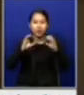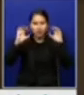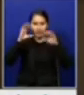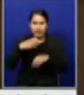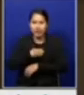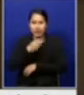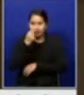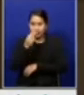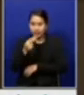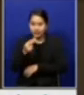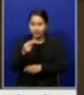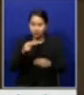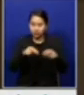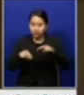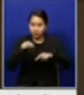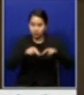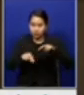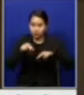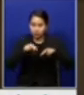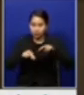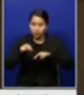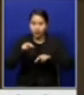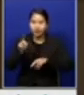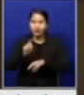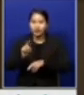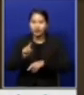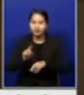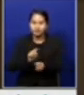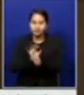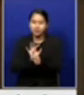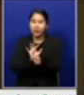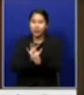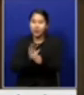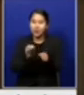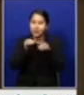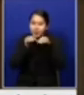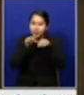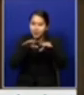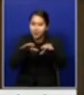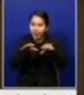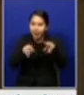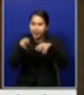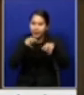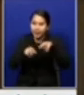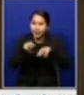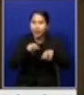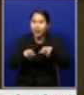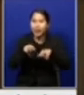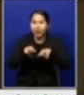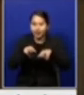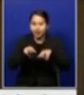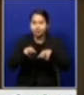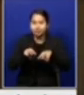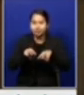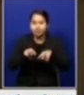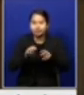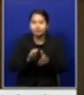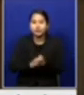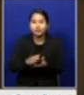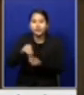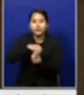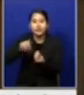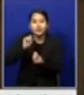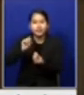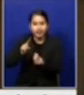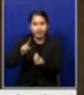รคเชื้อโรคทั้งหลายนั้นควบคู่ไปกับเศรษฐกิจปากท้องและความเป็นอยู่ของ